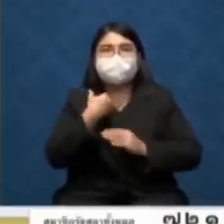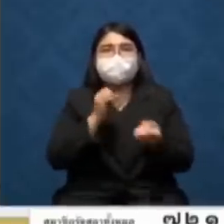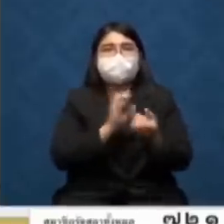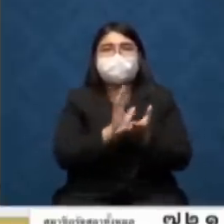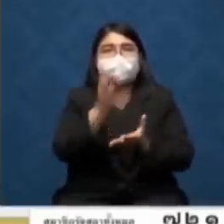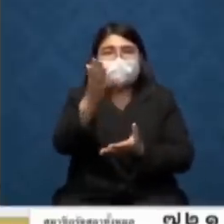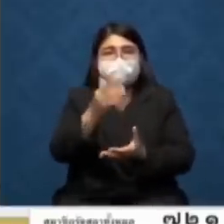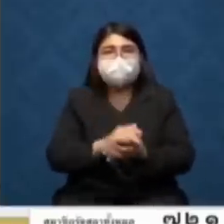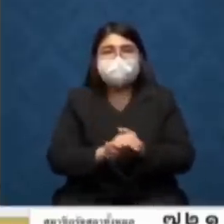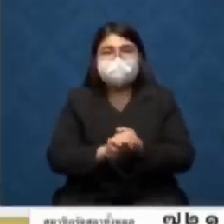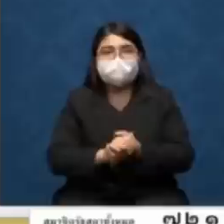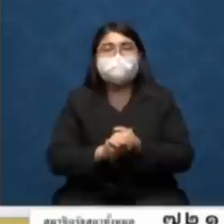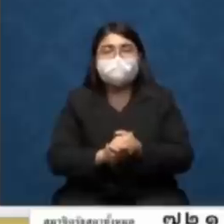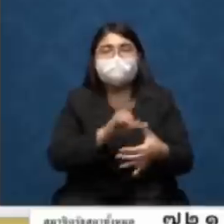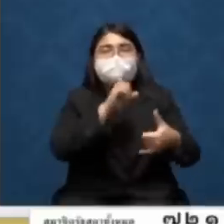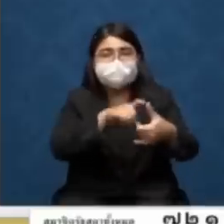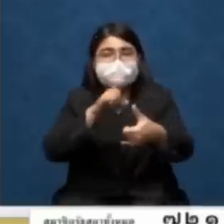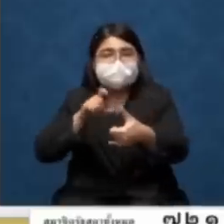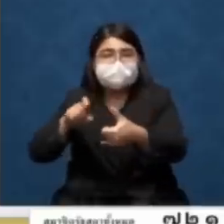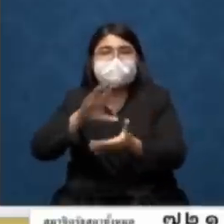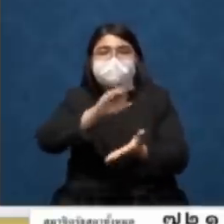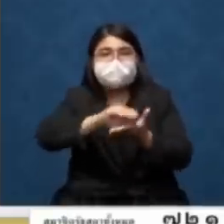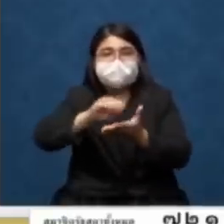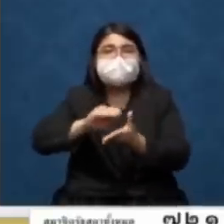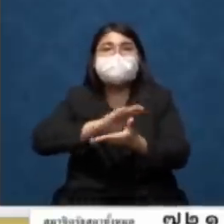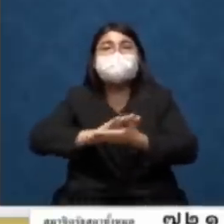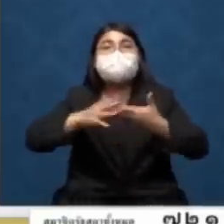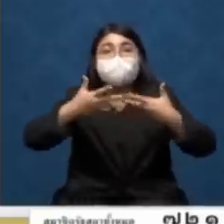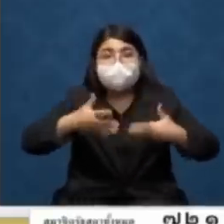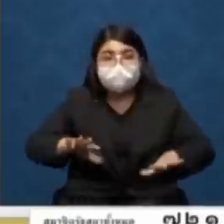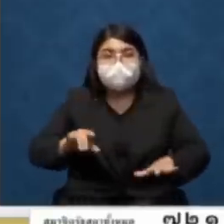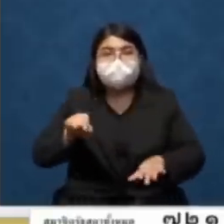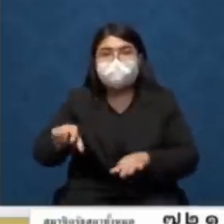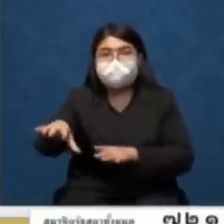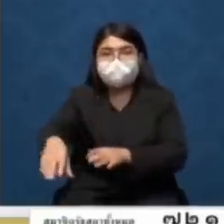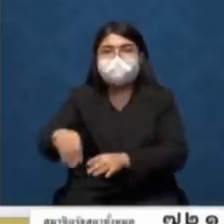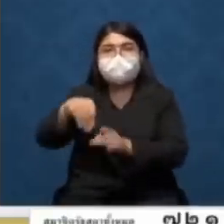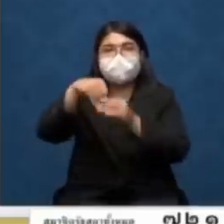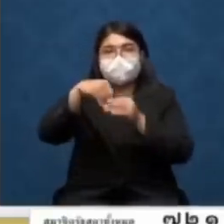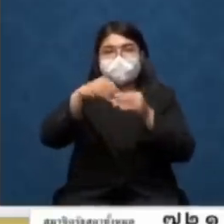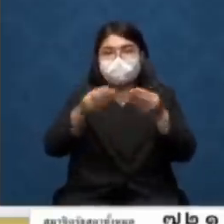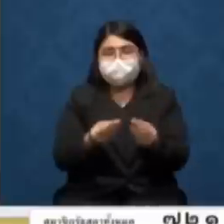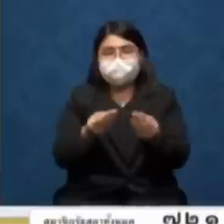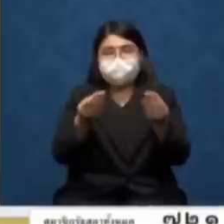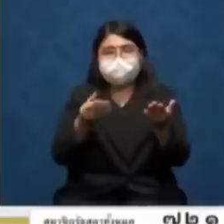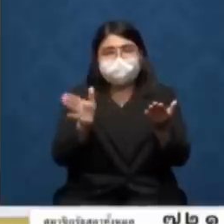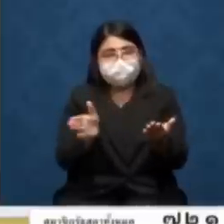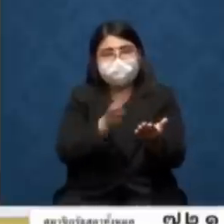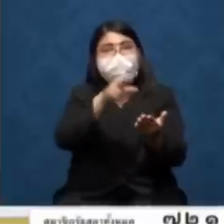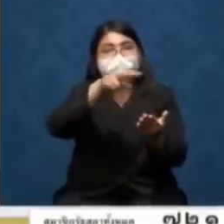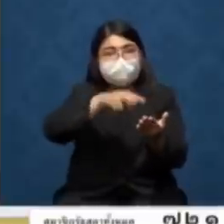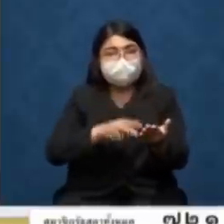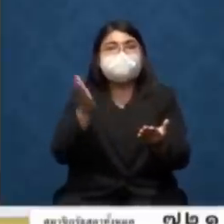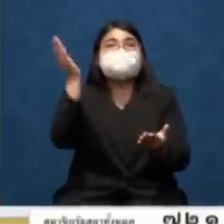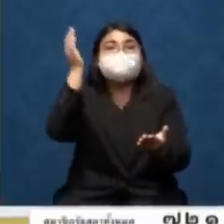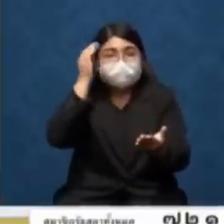ตรนว่า เขาทำการรบฟังคามคดเห็เรีบร้อยแล้วขอเพีงแต่ท่านหิบเอกสารที่เขาแจกใหทกท่าน อ่านสกนิดหน่อยกจะ